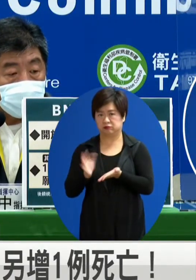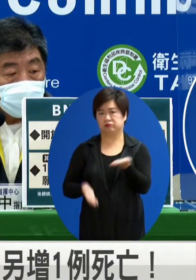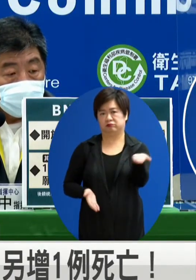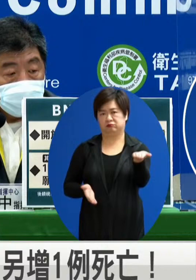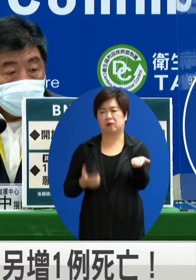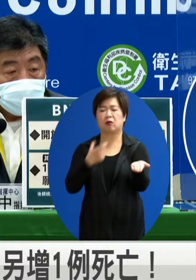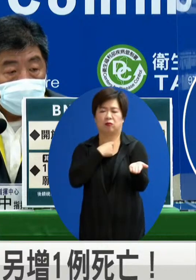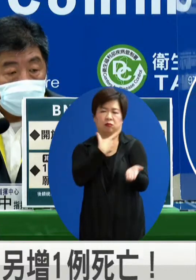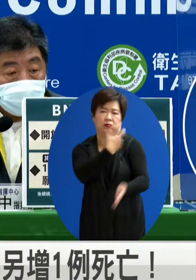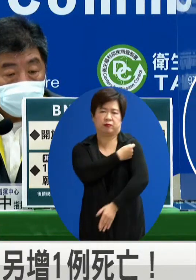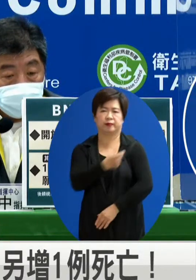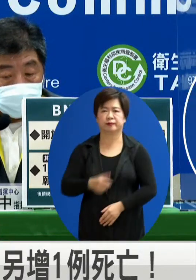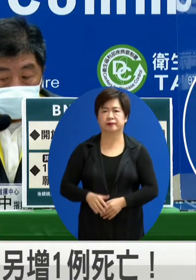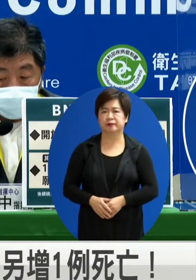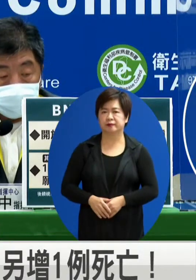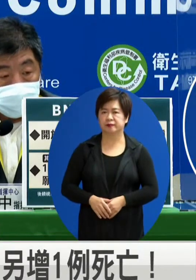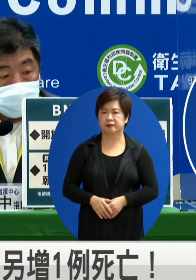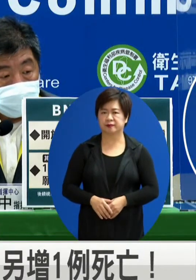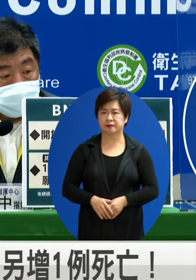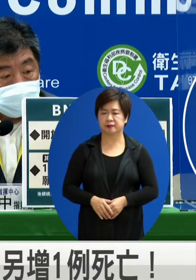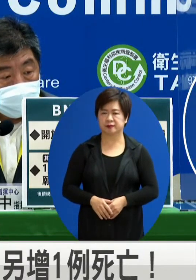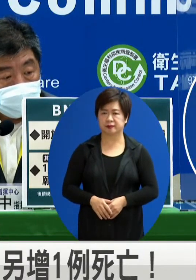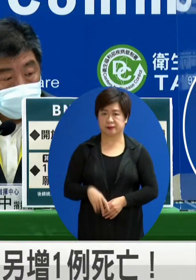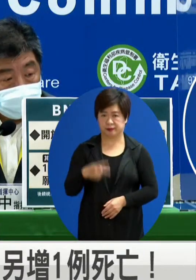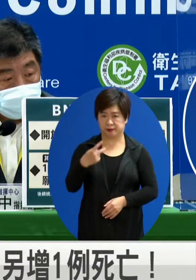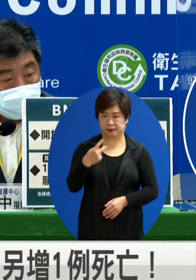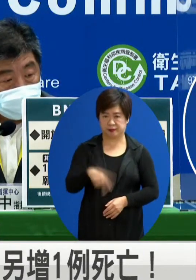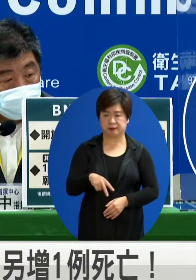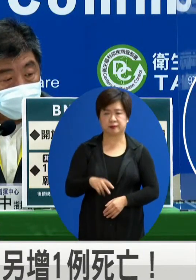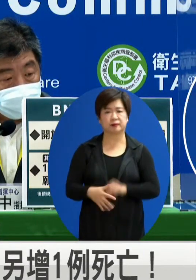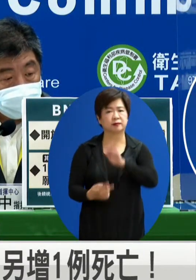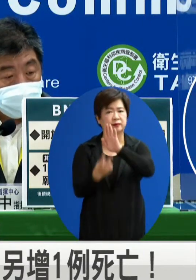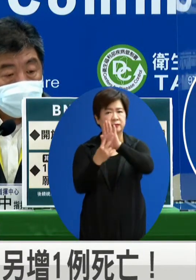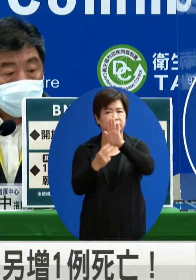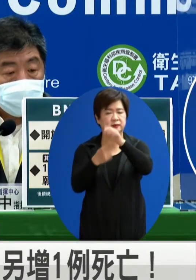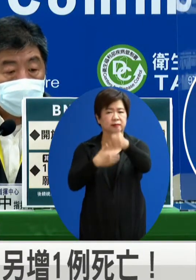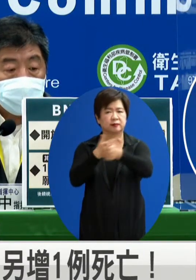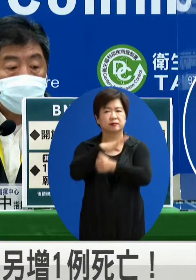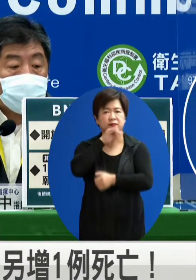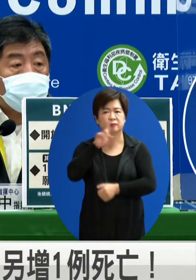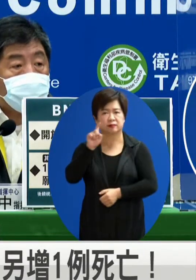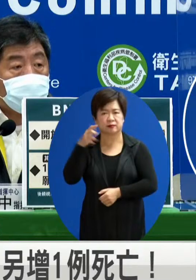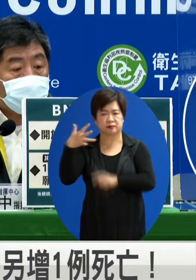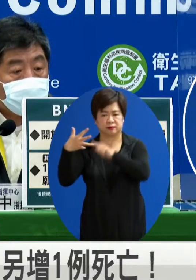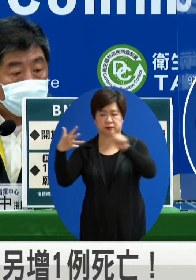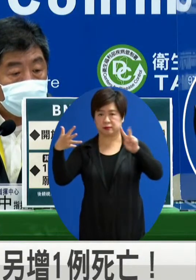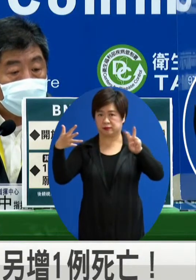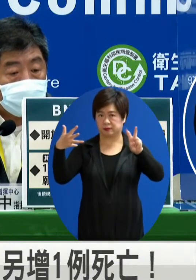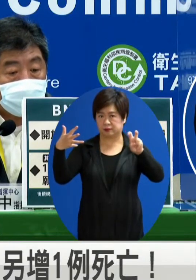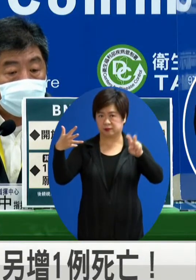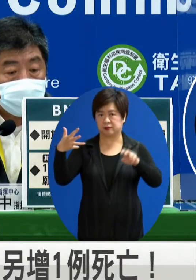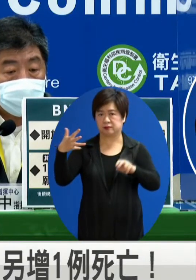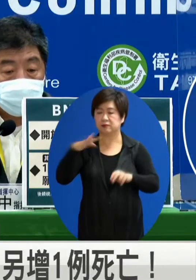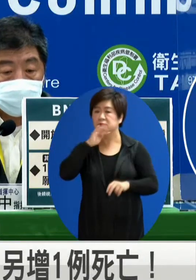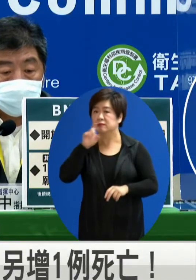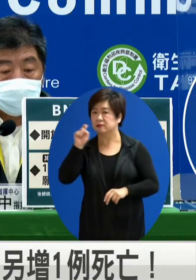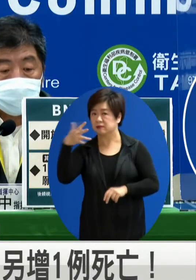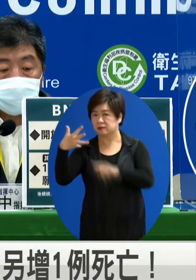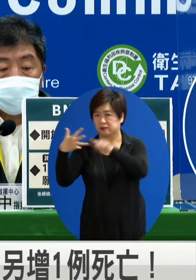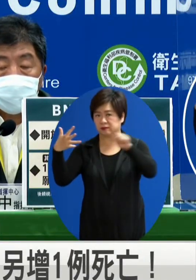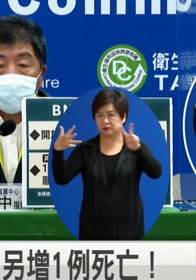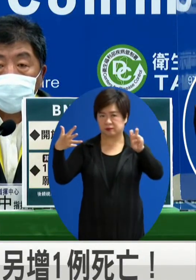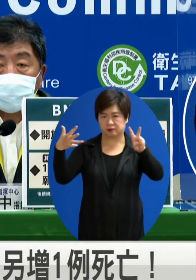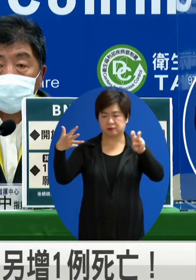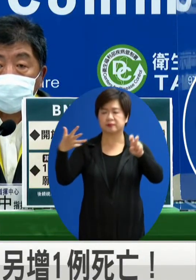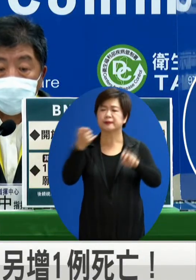打。那另外呢，我们会也会再开放18岁到22岁，18岁到22岁